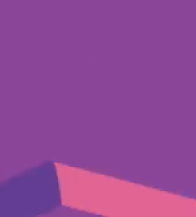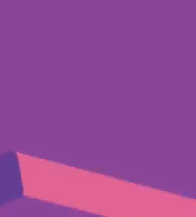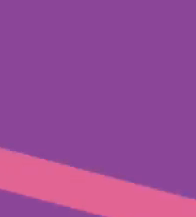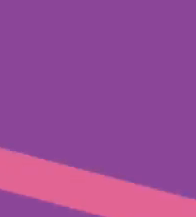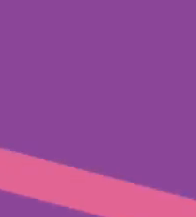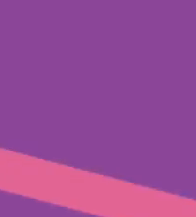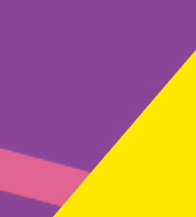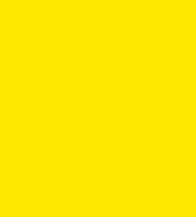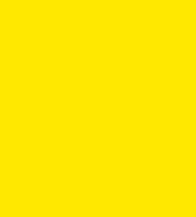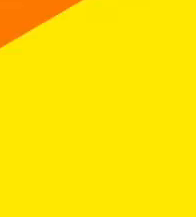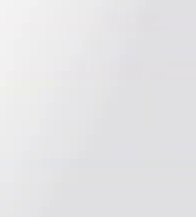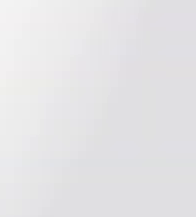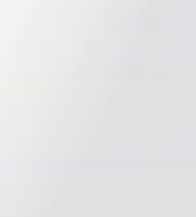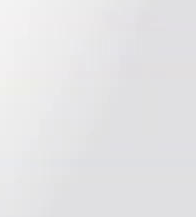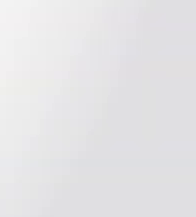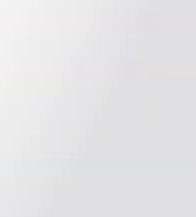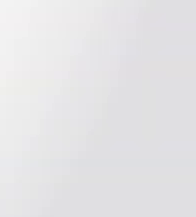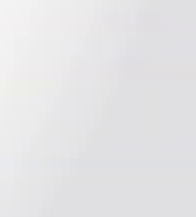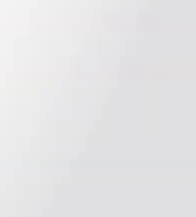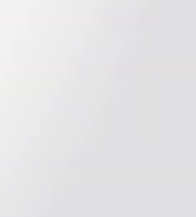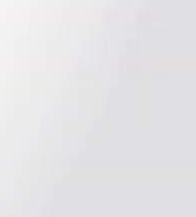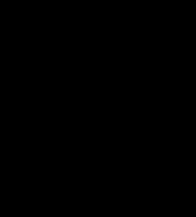KPM Didik TV